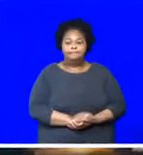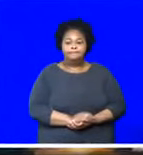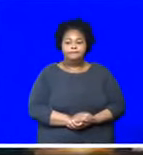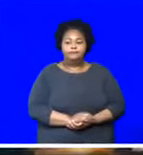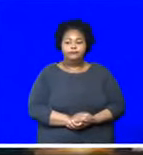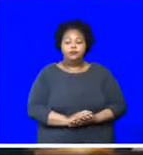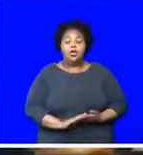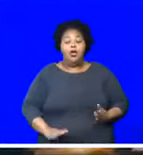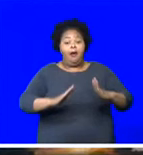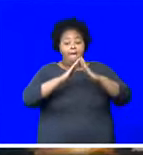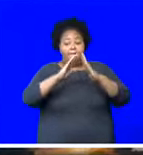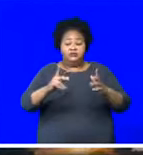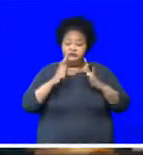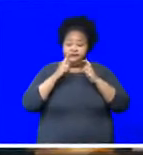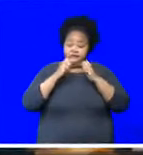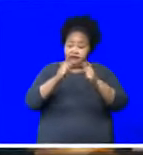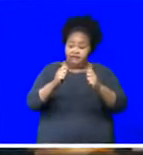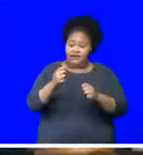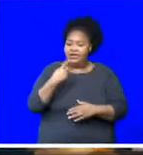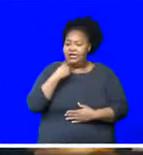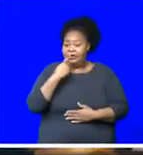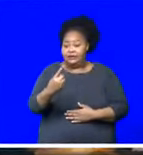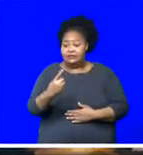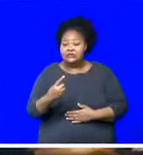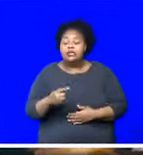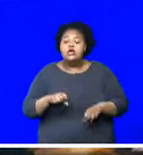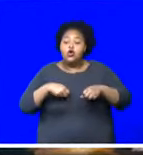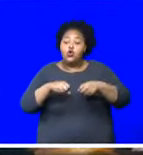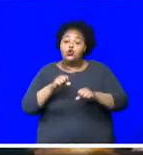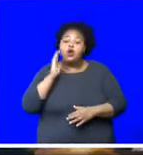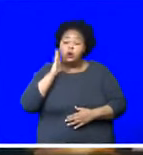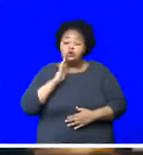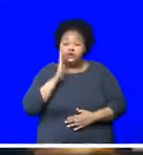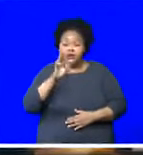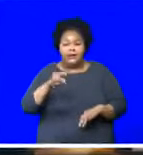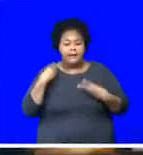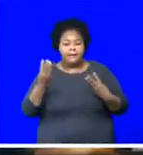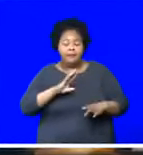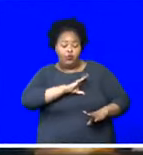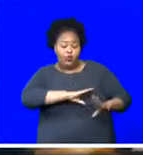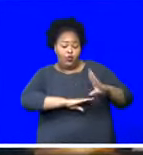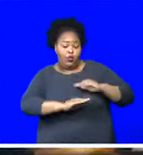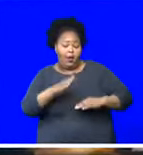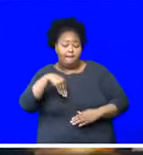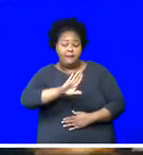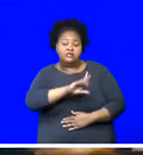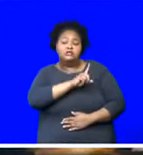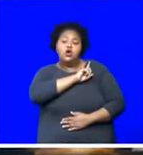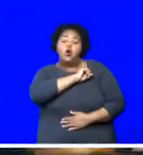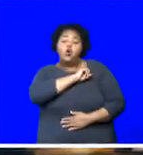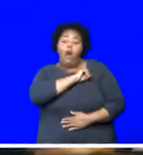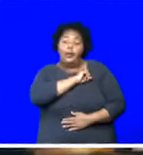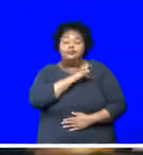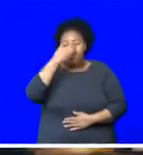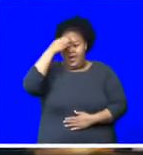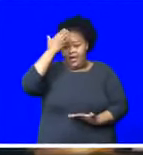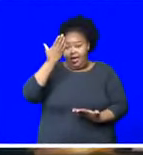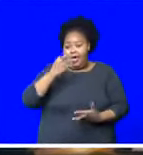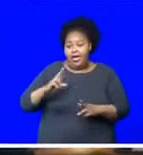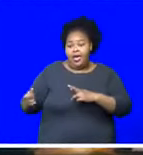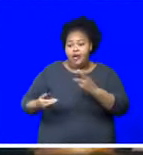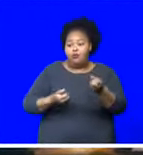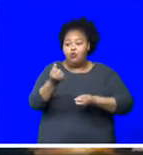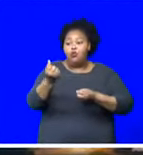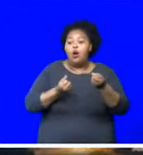Litiko temsebenzi lemkhulu nekuthutha lithi sive senkundla yasekwalusena sehlise emaphaphu njengoba uhulumende sotawuchubeka ecetselo umgwaco